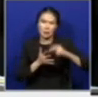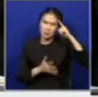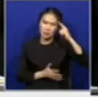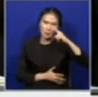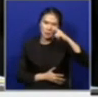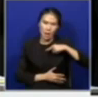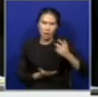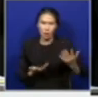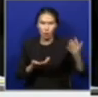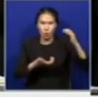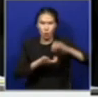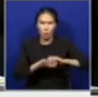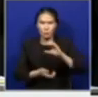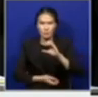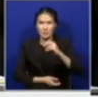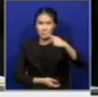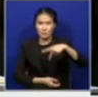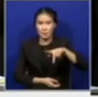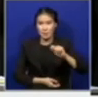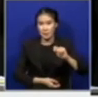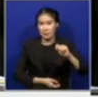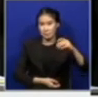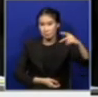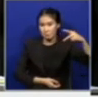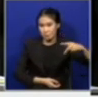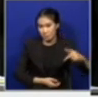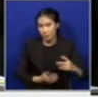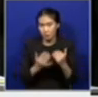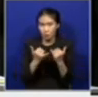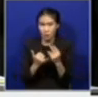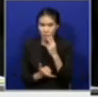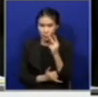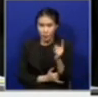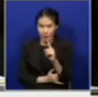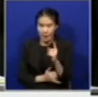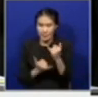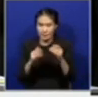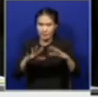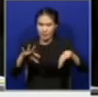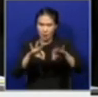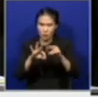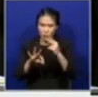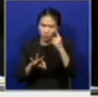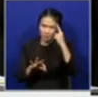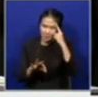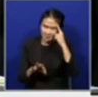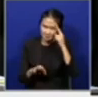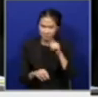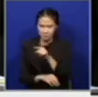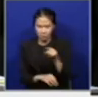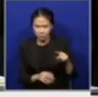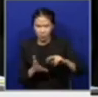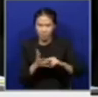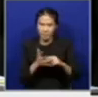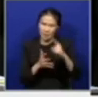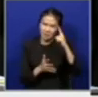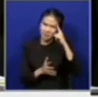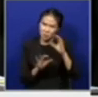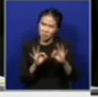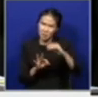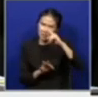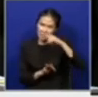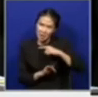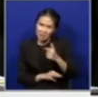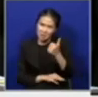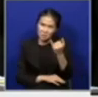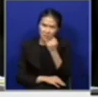ดังนั้นดิฉันจึงไม่เห็นการค้าที่เพิ่มขึ้นอย่างมีนัยยะสำคัญจาก2ประเทศนี้เมื่อเทียบกับสิ่งที่ไทยจะ